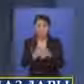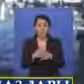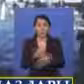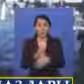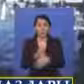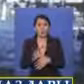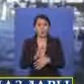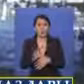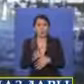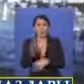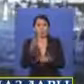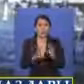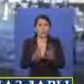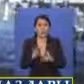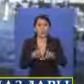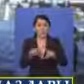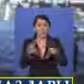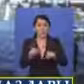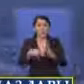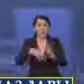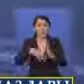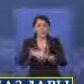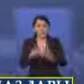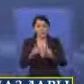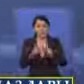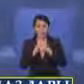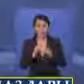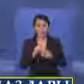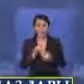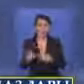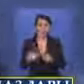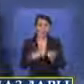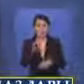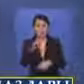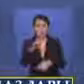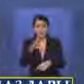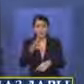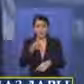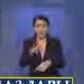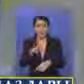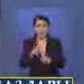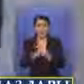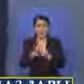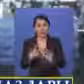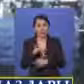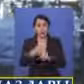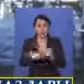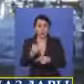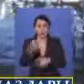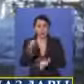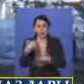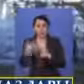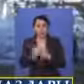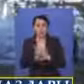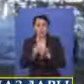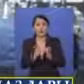ауыл шаруашылық өнімдерін шығарушы кәсіпорындар арасында үздіктер марапатталды. Президенттің Алтын Сапа сыйлығын 12 бизнес өкілі иеленді.